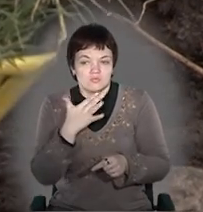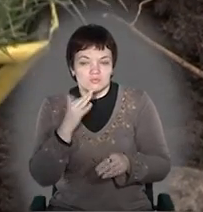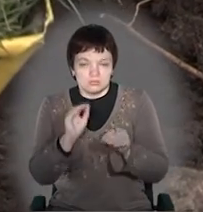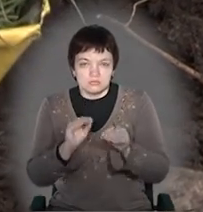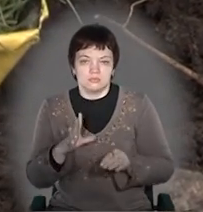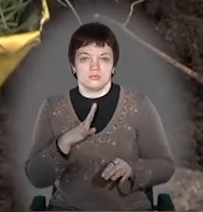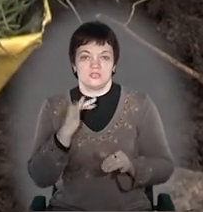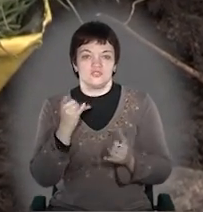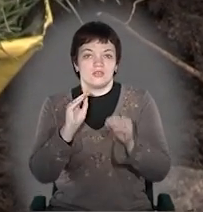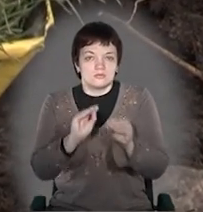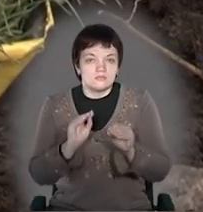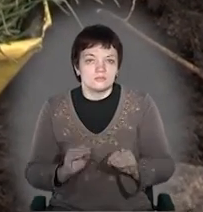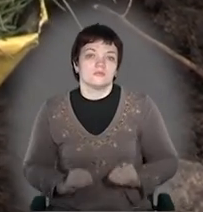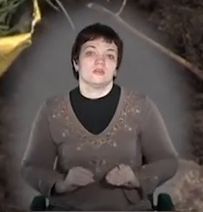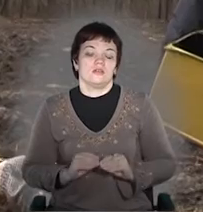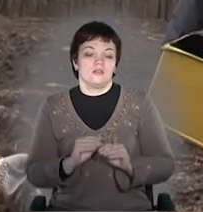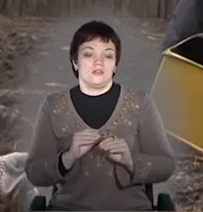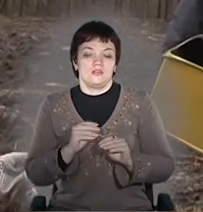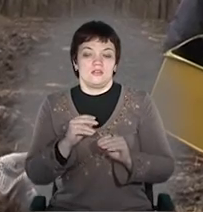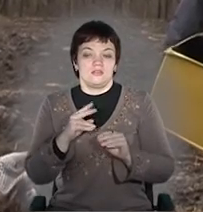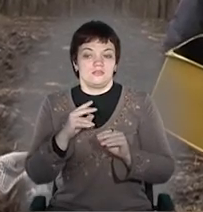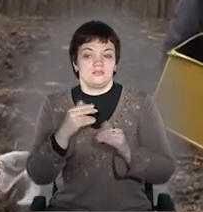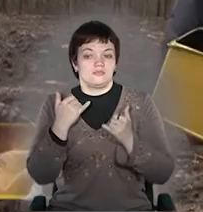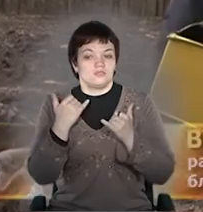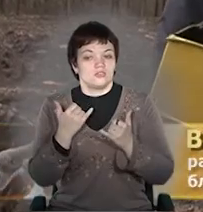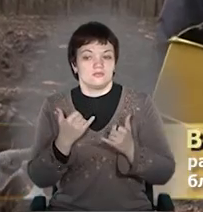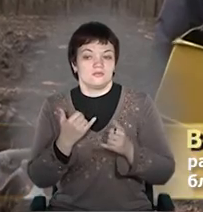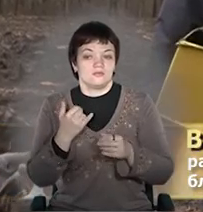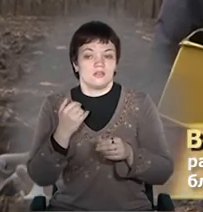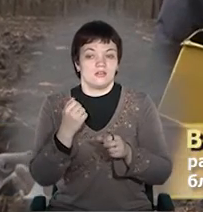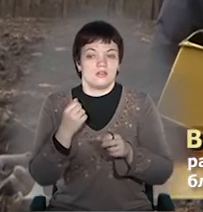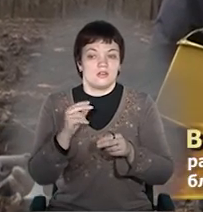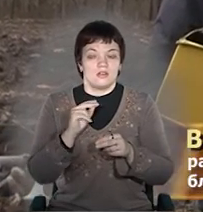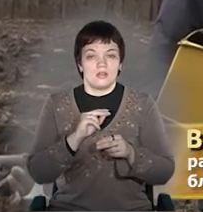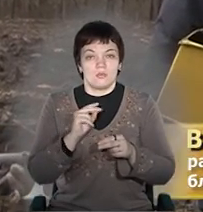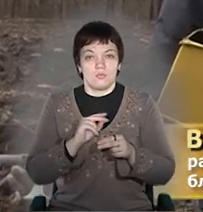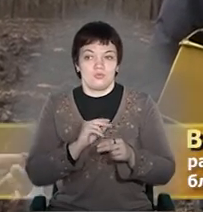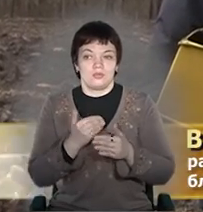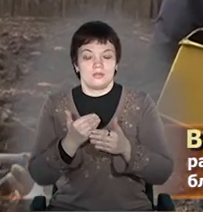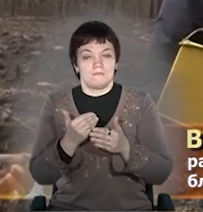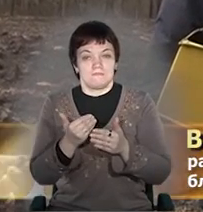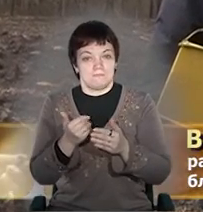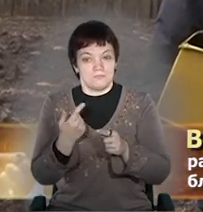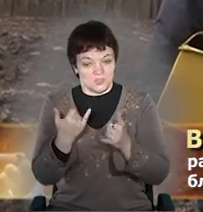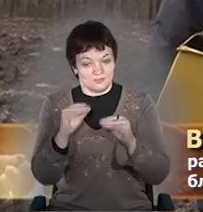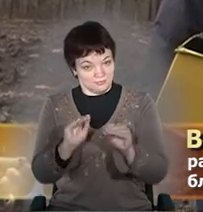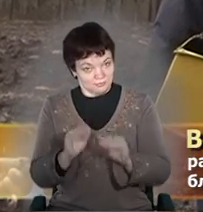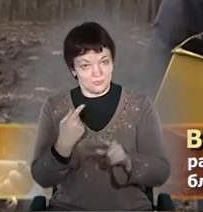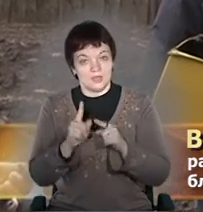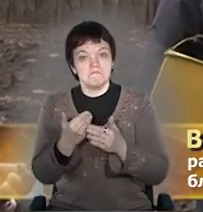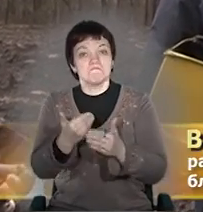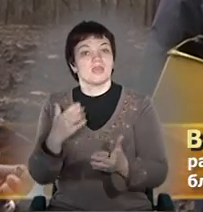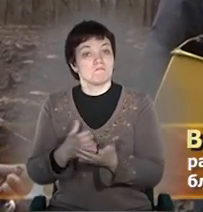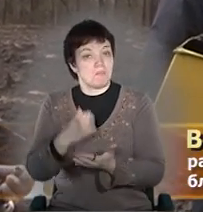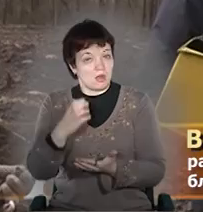саджаю. Знамена те, що сьогоднішня наша робота проходить напередодні Великодня.